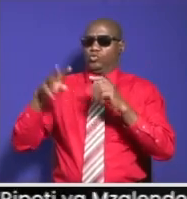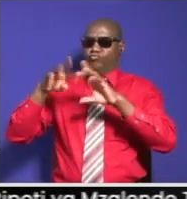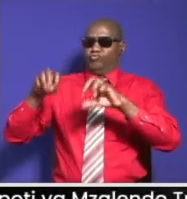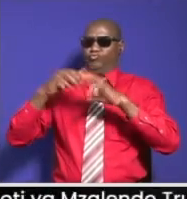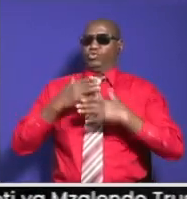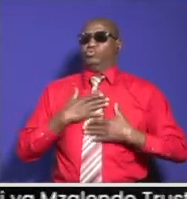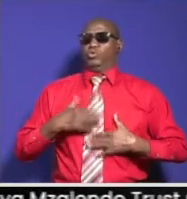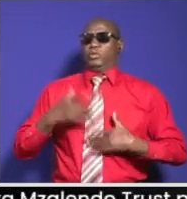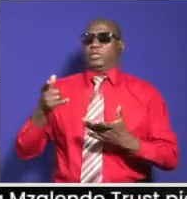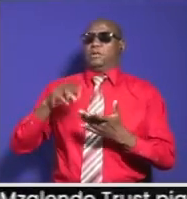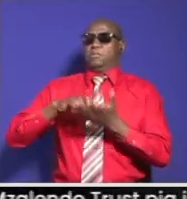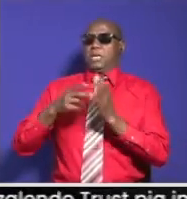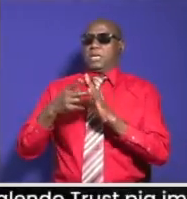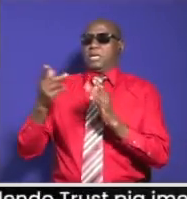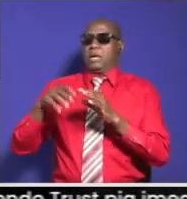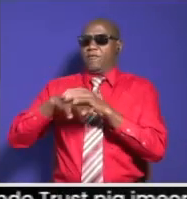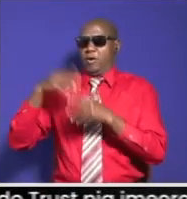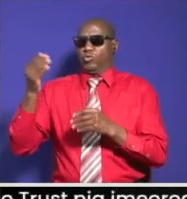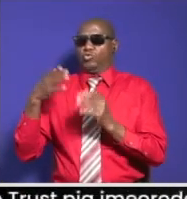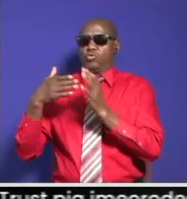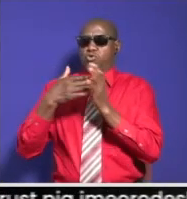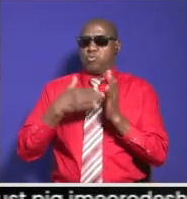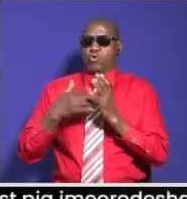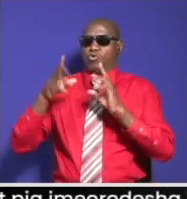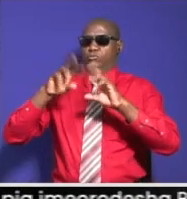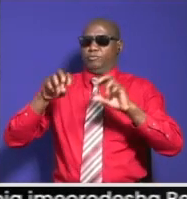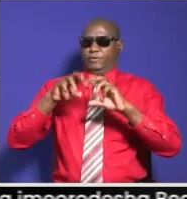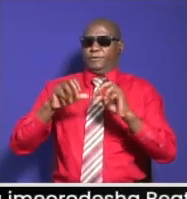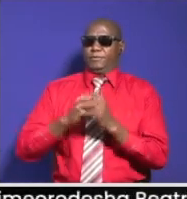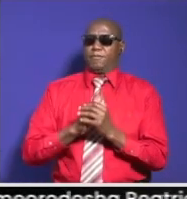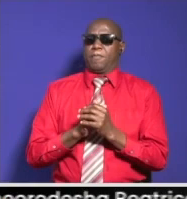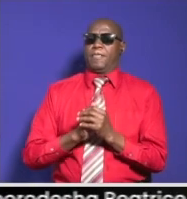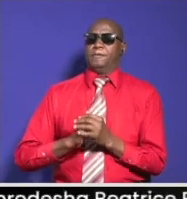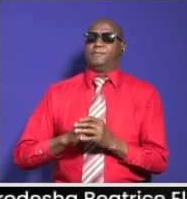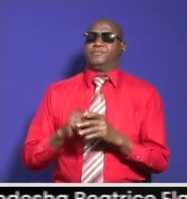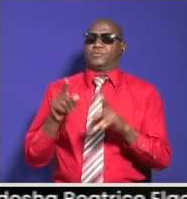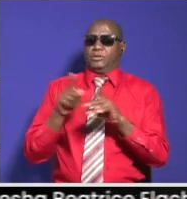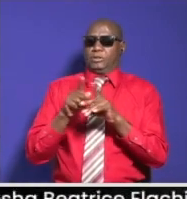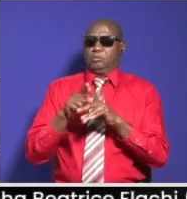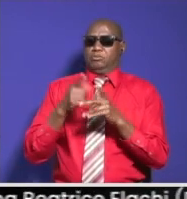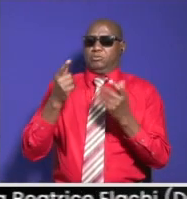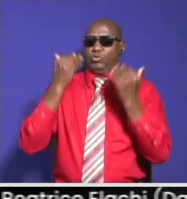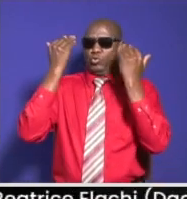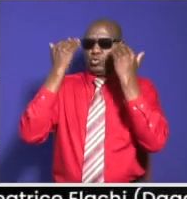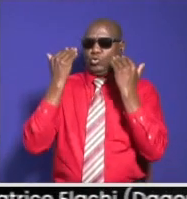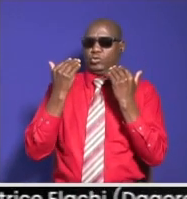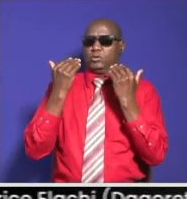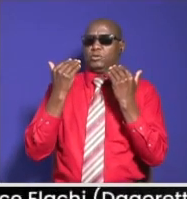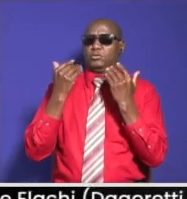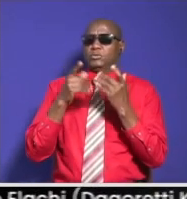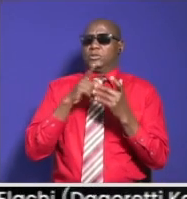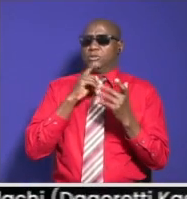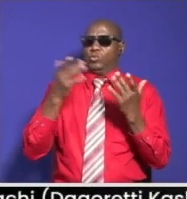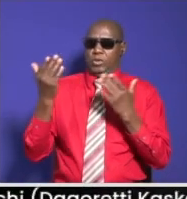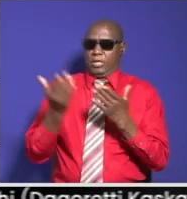hao kutahitilafiana na uchunguzi. Upande wa mashtaka ulikaribisha uamuzi huo ukibainisha kuwa wachunguzi